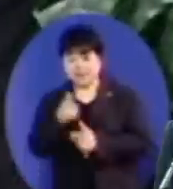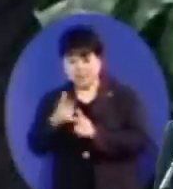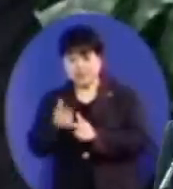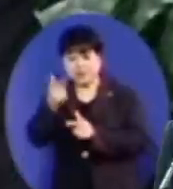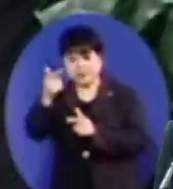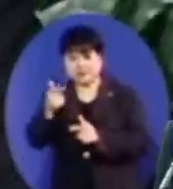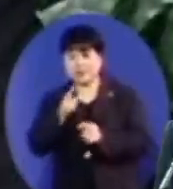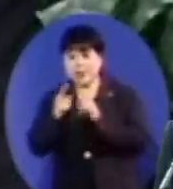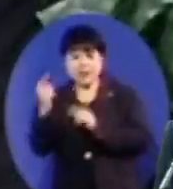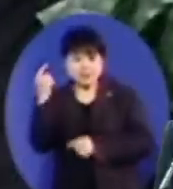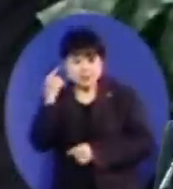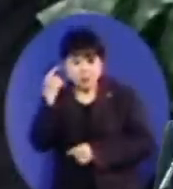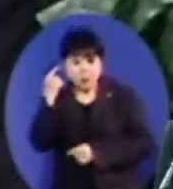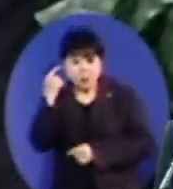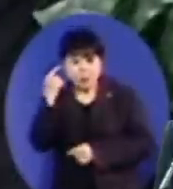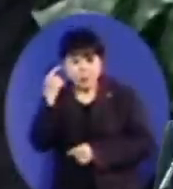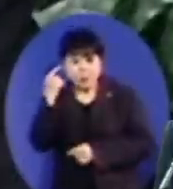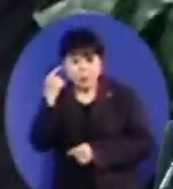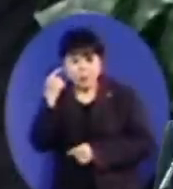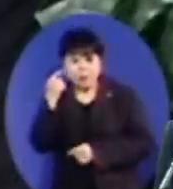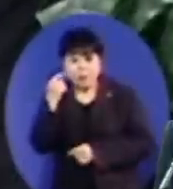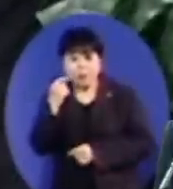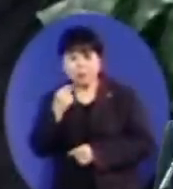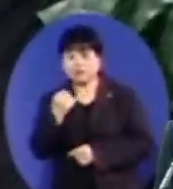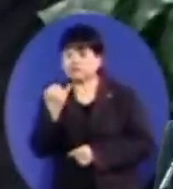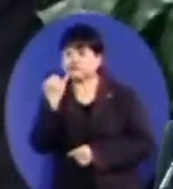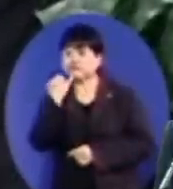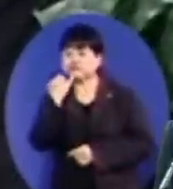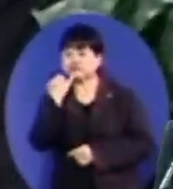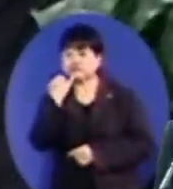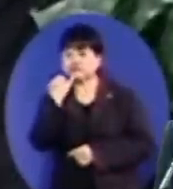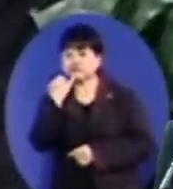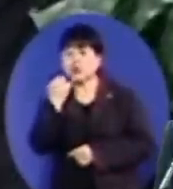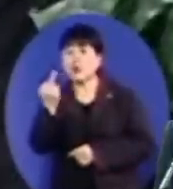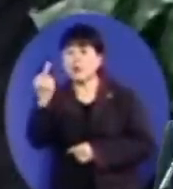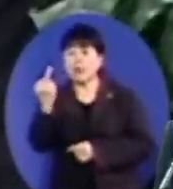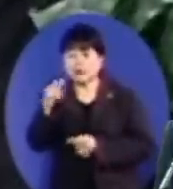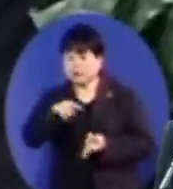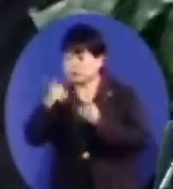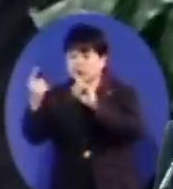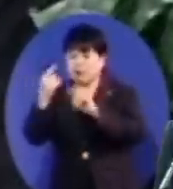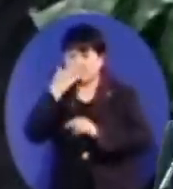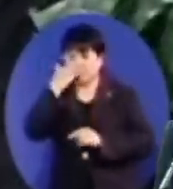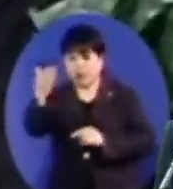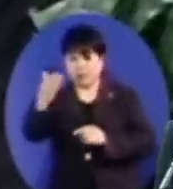예수님께서 그 말을 듣으면 조금도 동요하지 않으시고 네 오라버니가 다시 살리라.